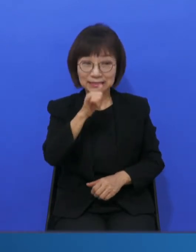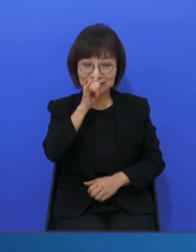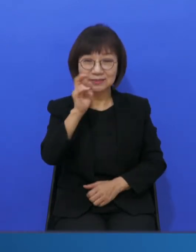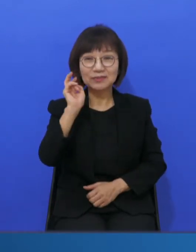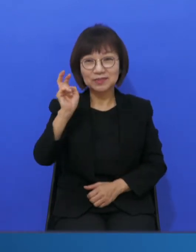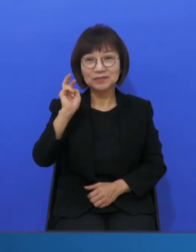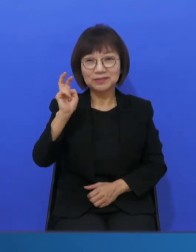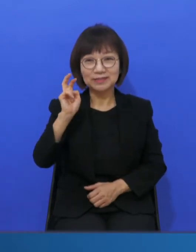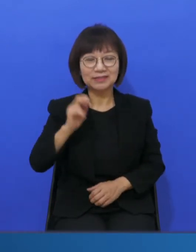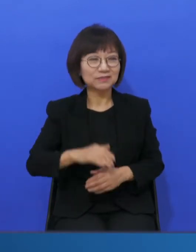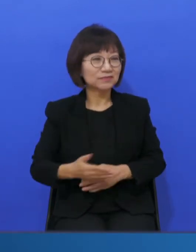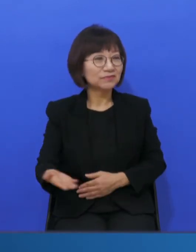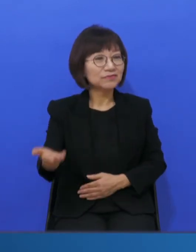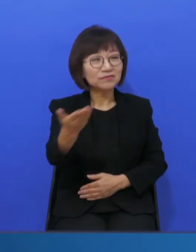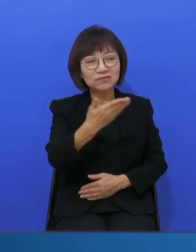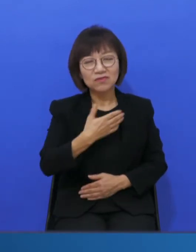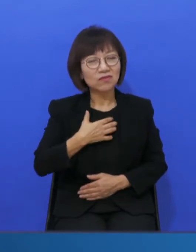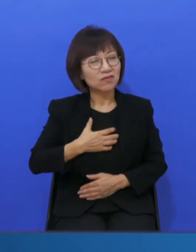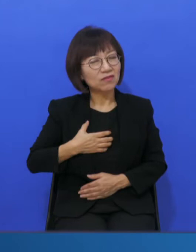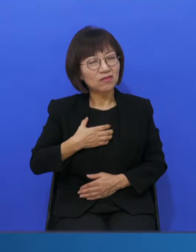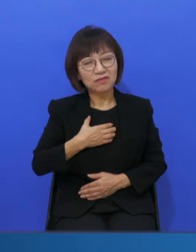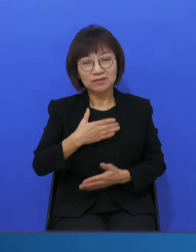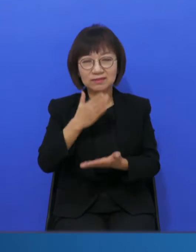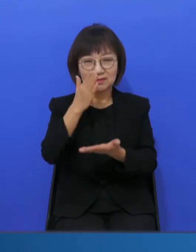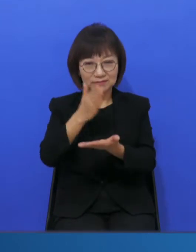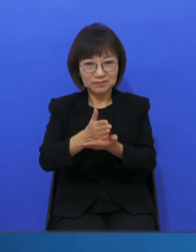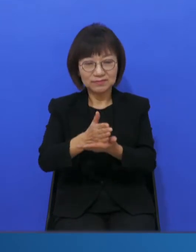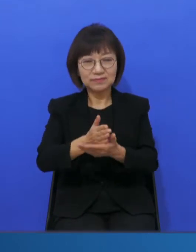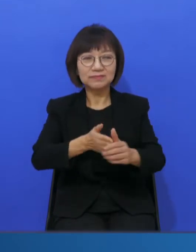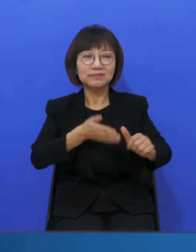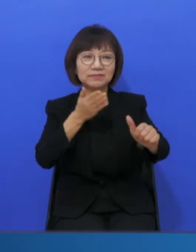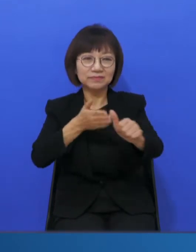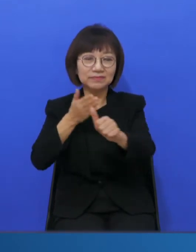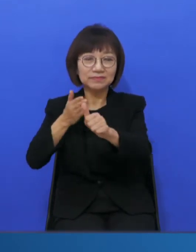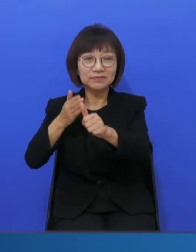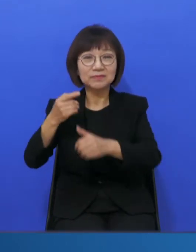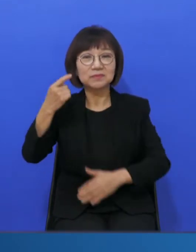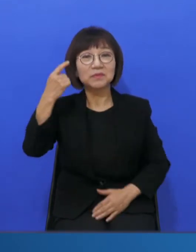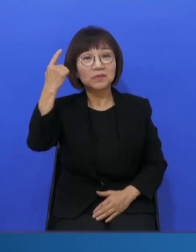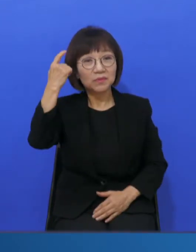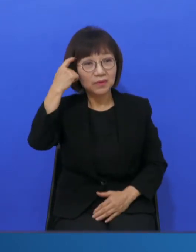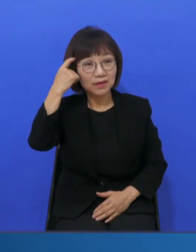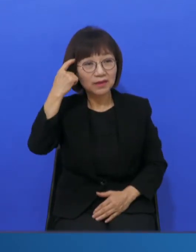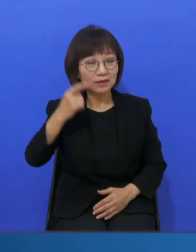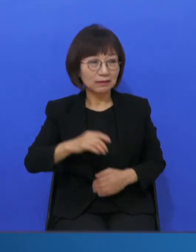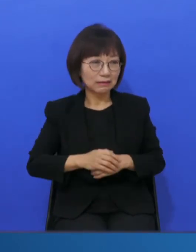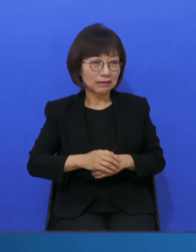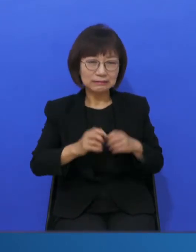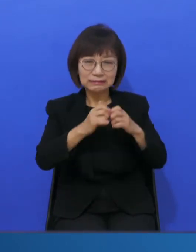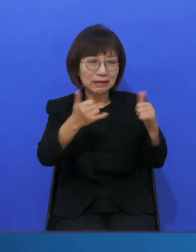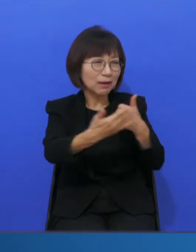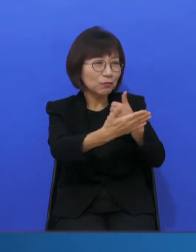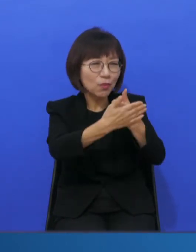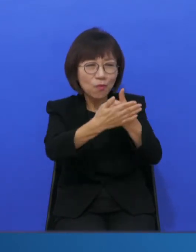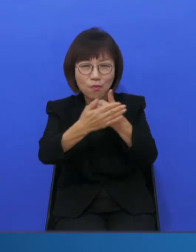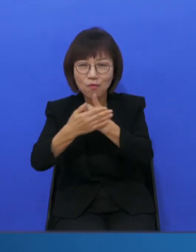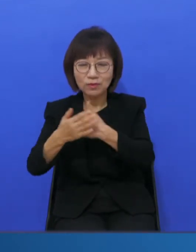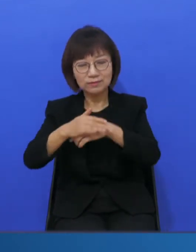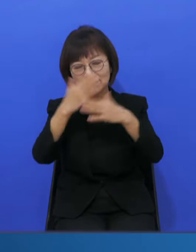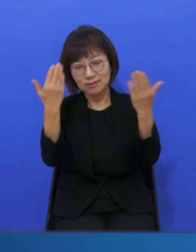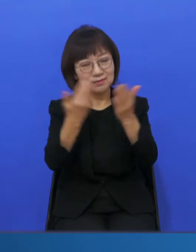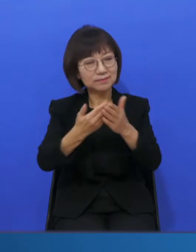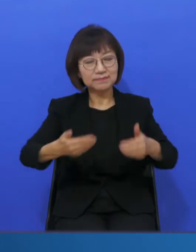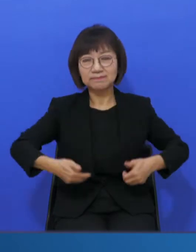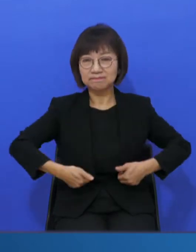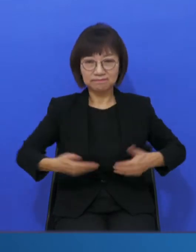background. 걱정 전혀 안 하셔도 됩니다. There's no reason for you to 그 worry 배경은 필요 없는 겁니다. because that background is